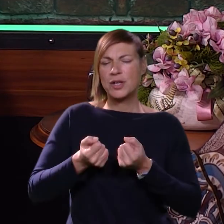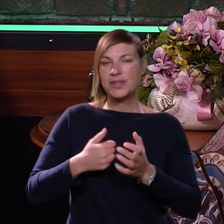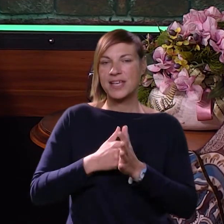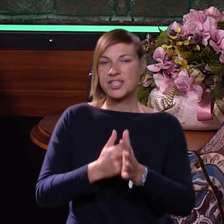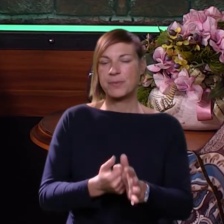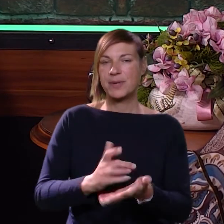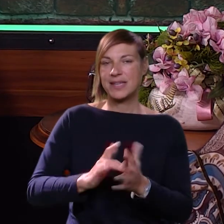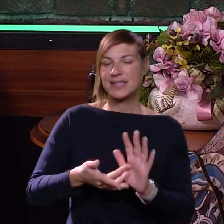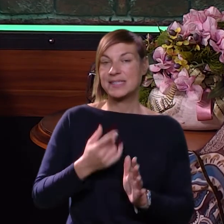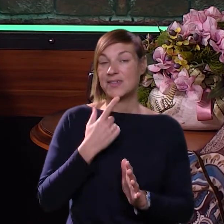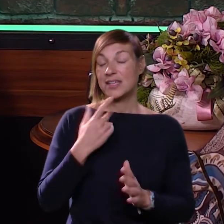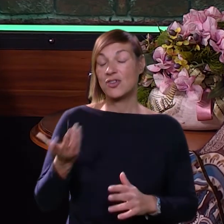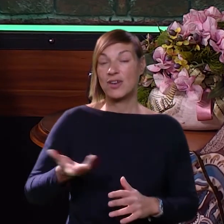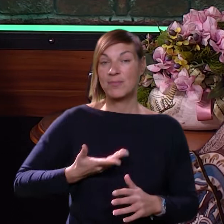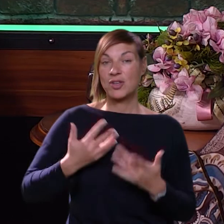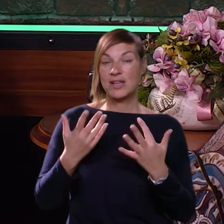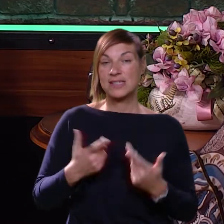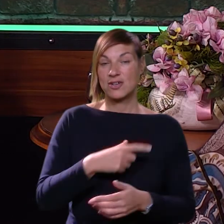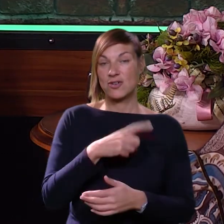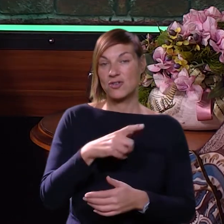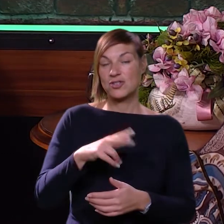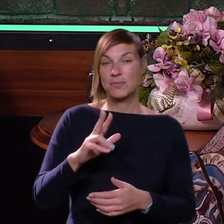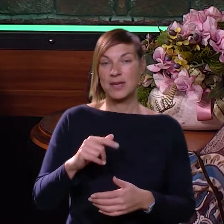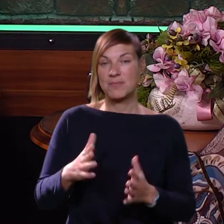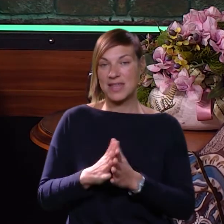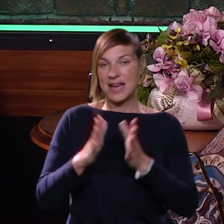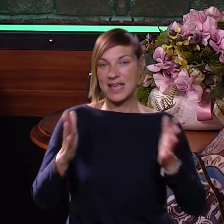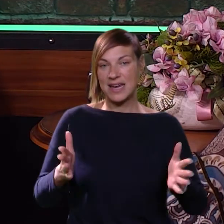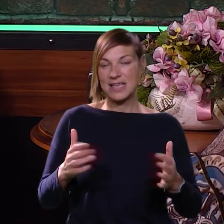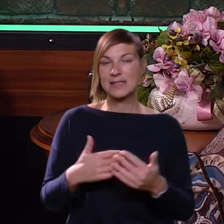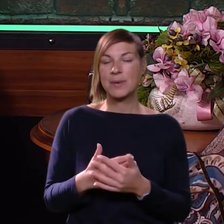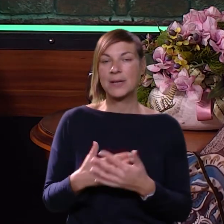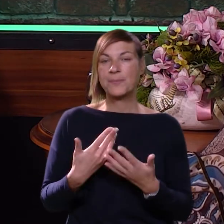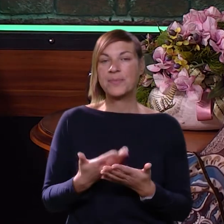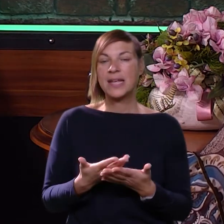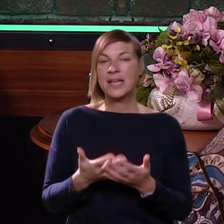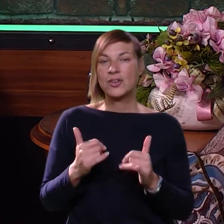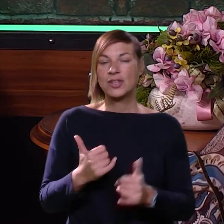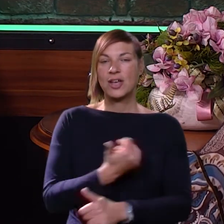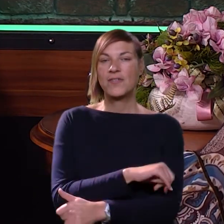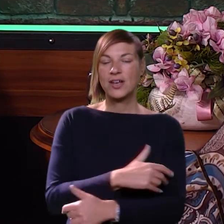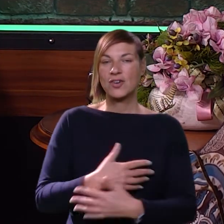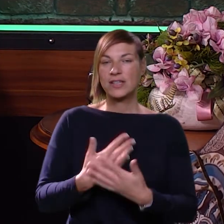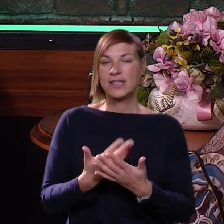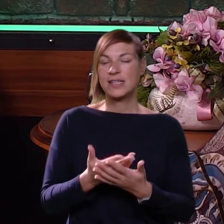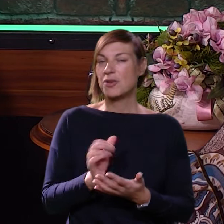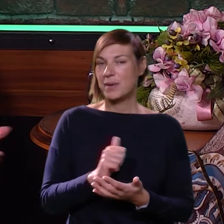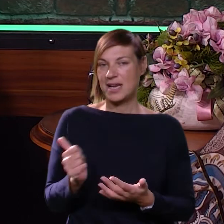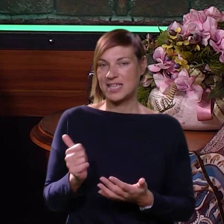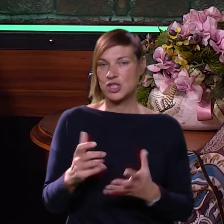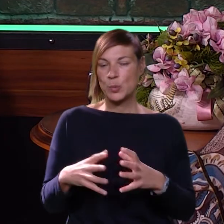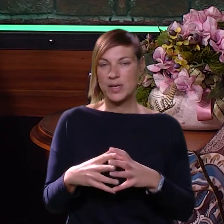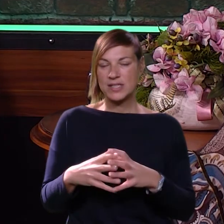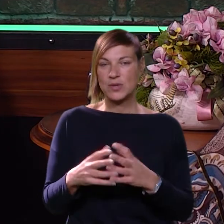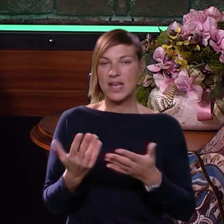teže pratiti sve ko nam dolazi, koliko ljudi imamo, da li je razmak ili nešto. Tako da ove godine je održan i to je bila